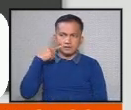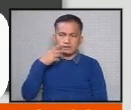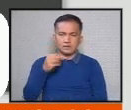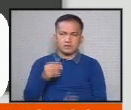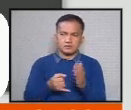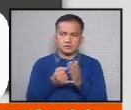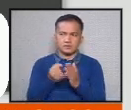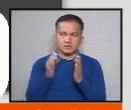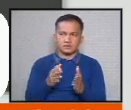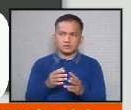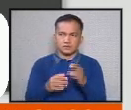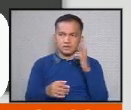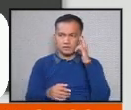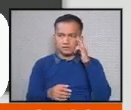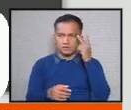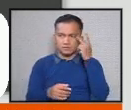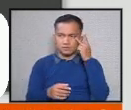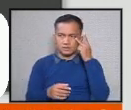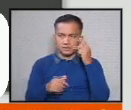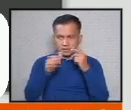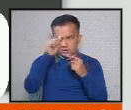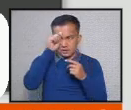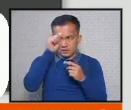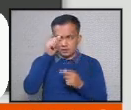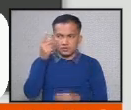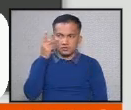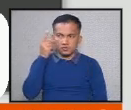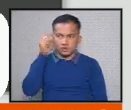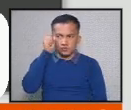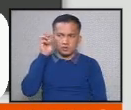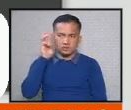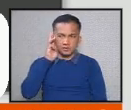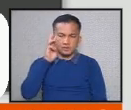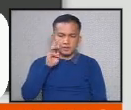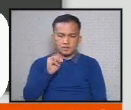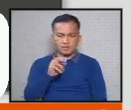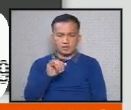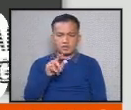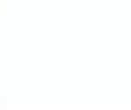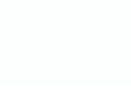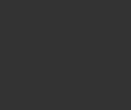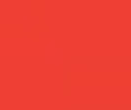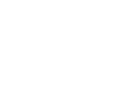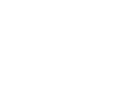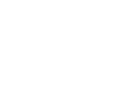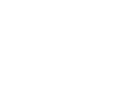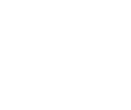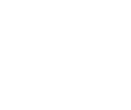journalists na sina Ravish Kumar ng India at Cosway Win ng Myanmar.